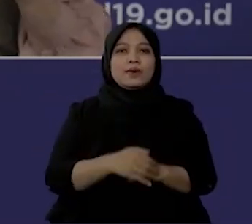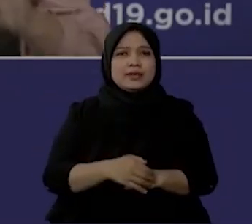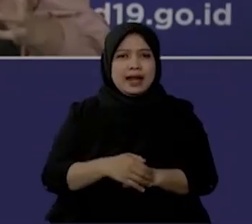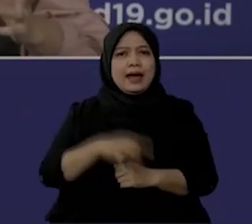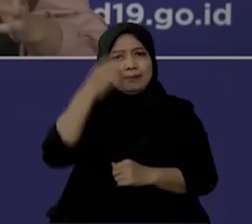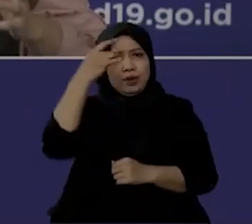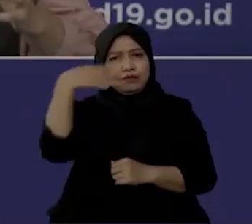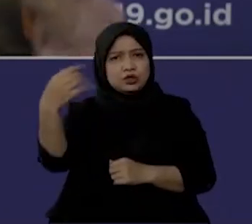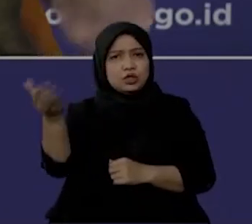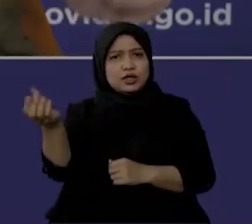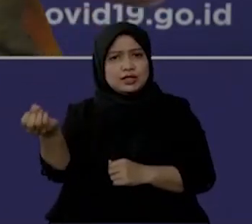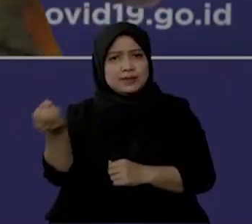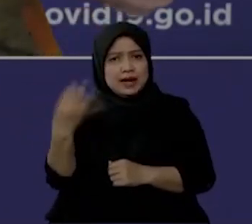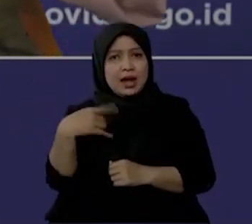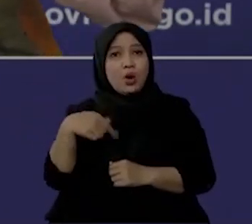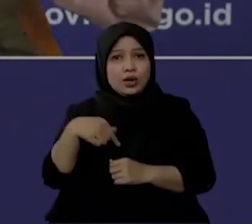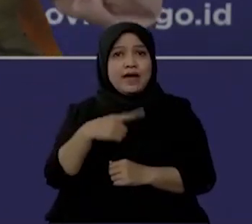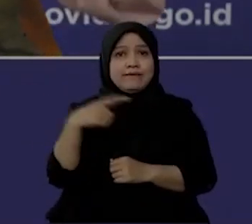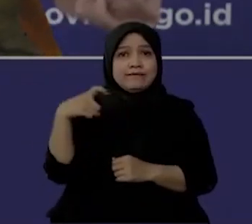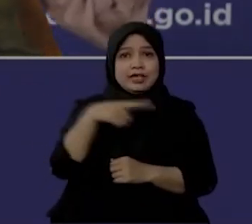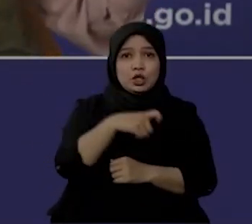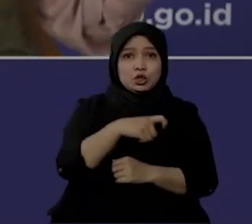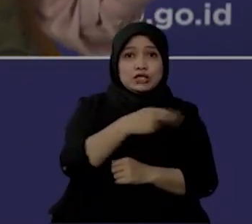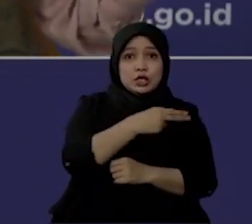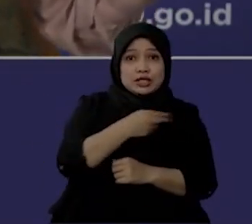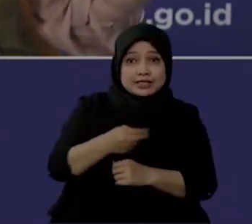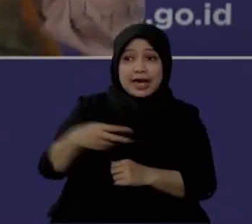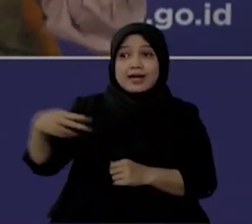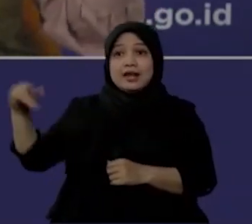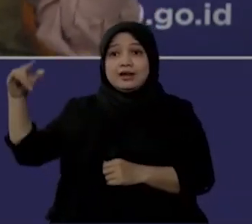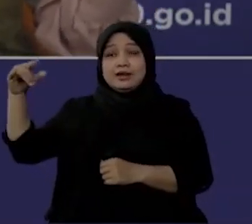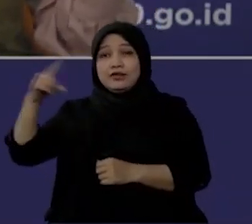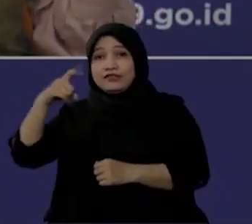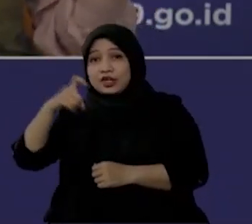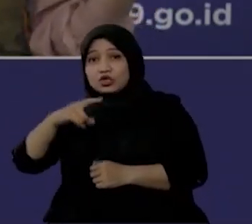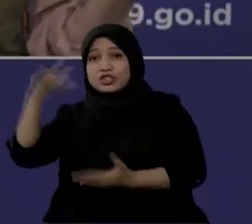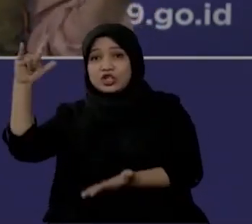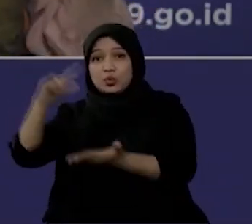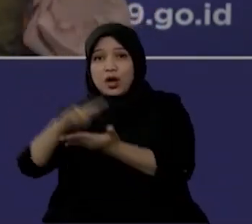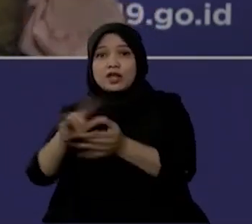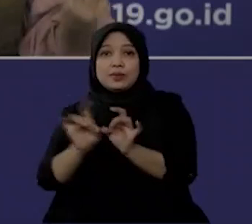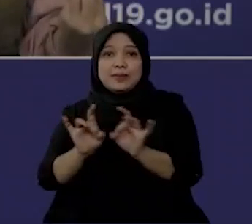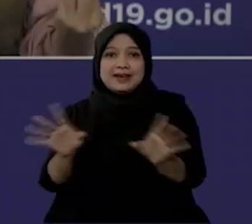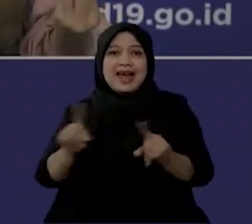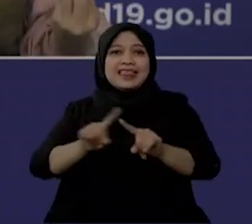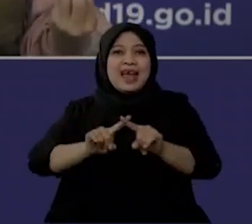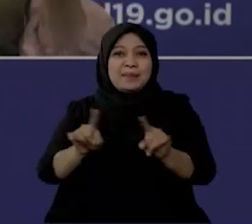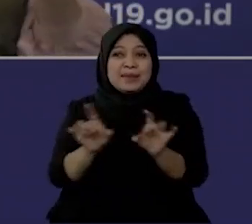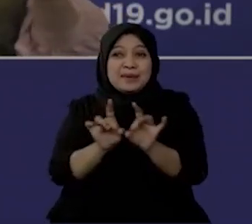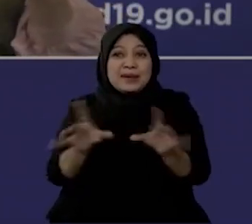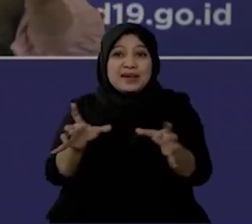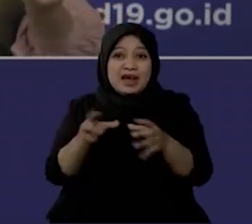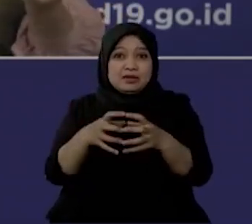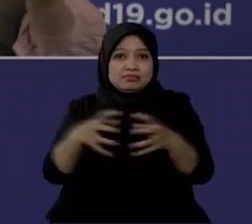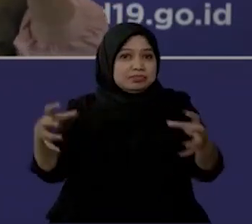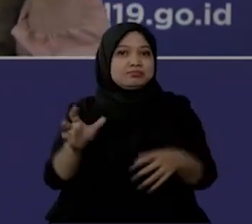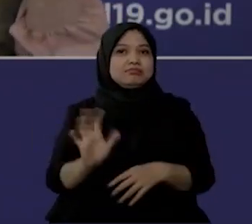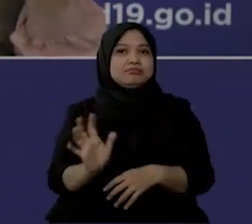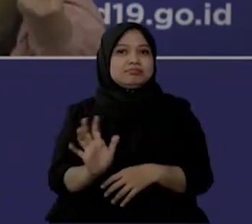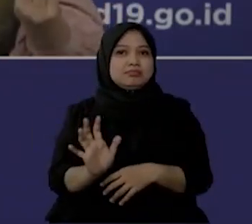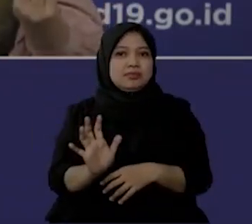ada perbedaan dengan virus yang dari Wuhan, dari asalnya. Tapi perbedaan ini tidak signifikan gitu. Tidak